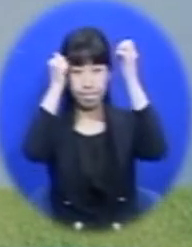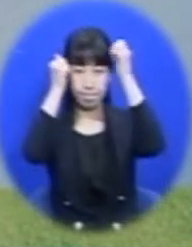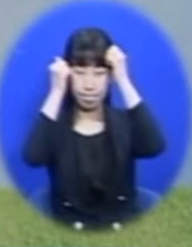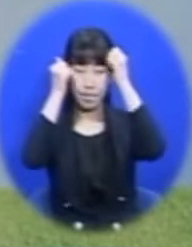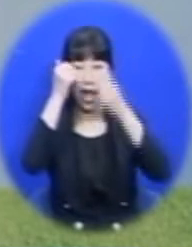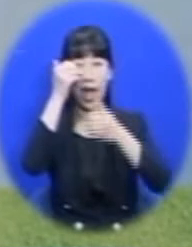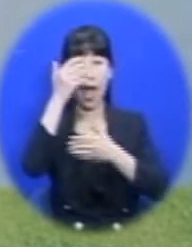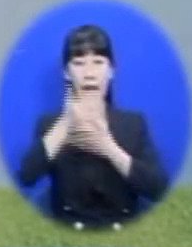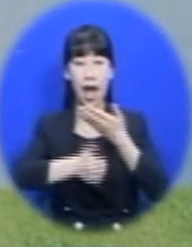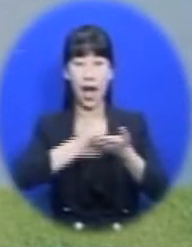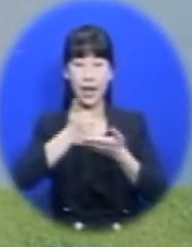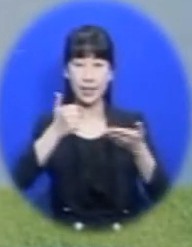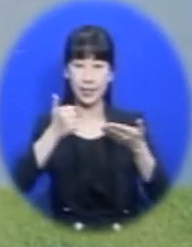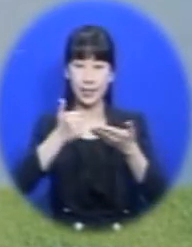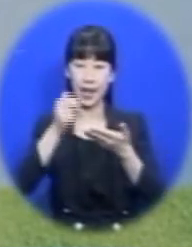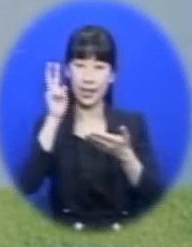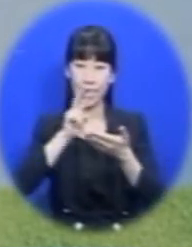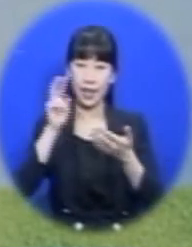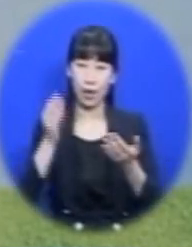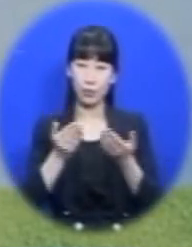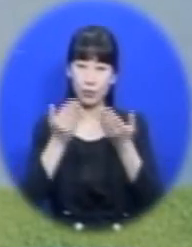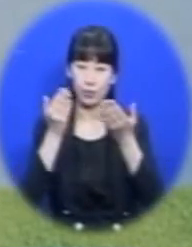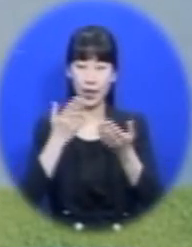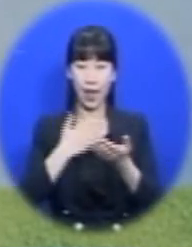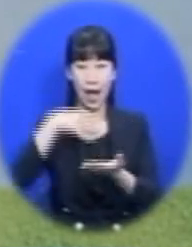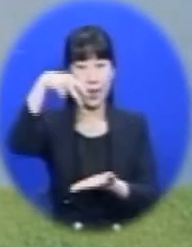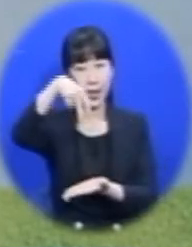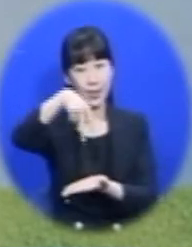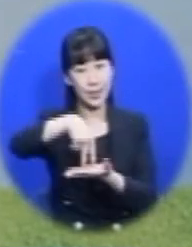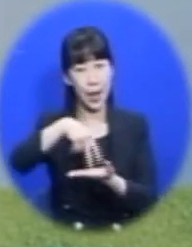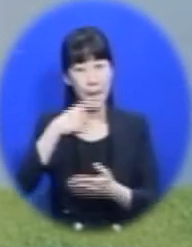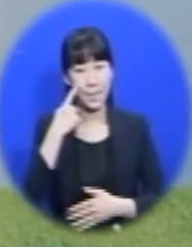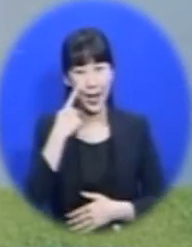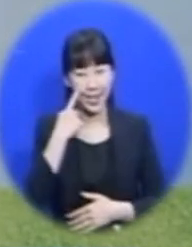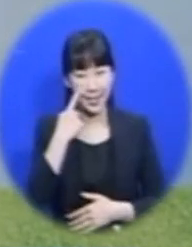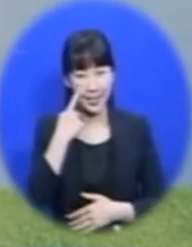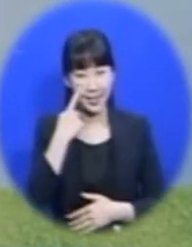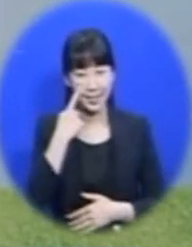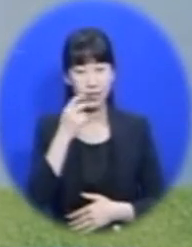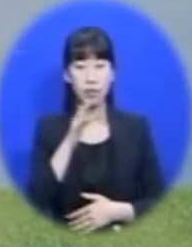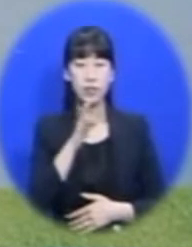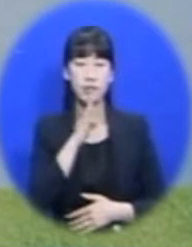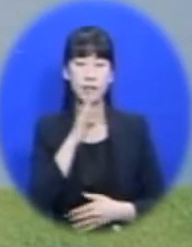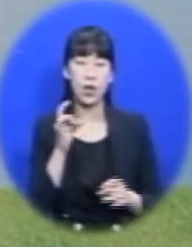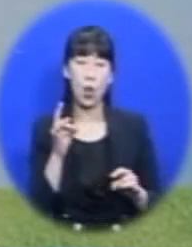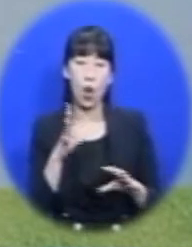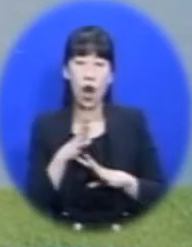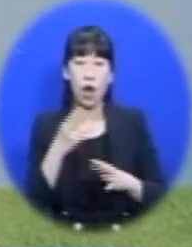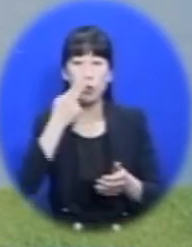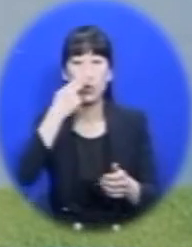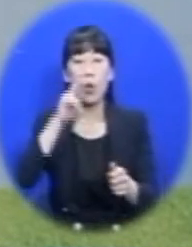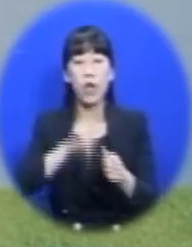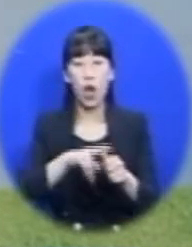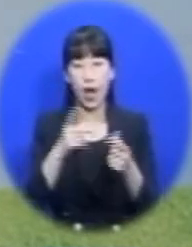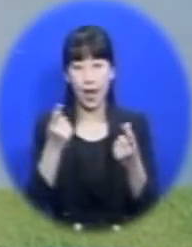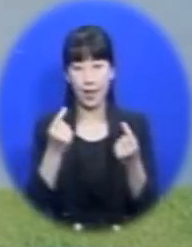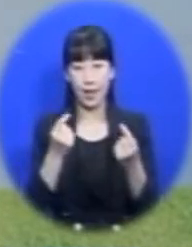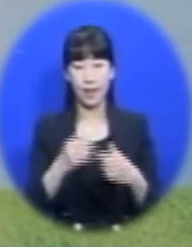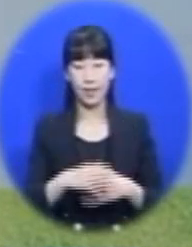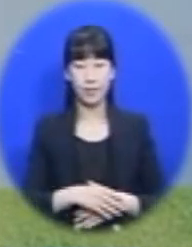부르는 그런 찬양대에 내가 한번 서보자. 이건 정말 놀라운 도전이잖아요.